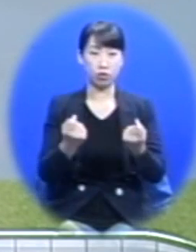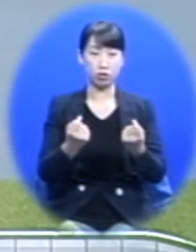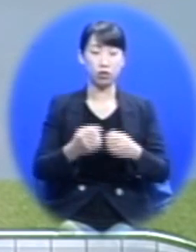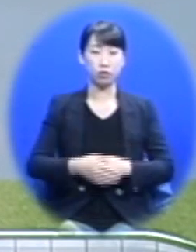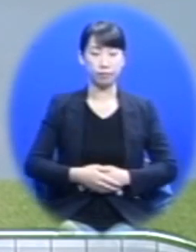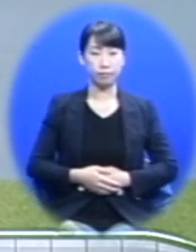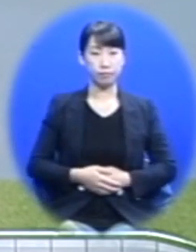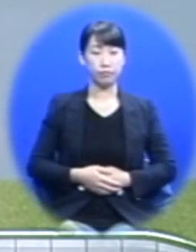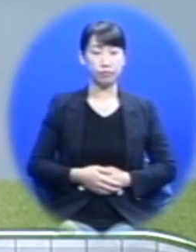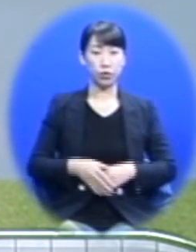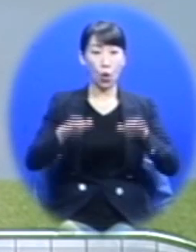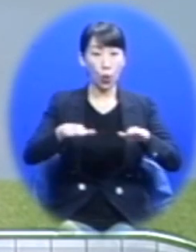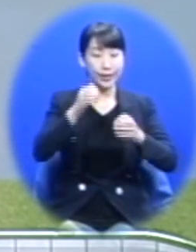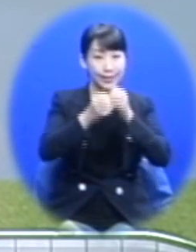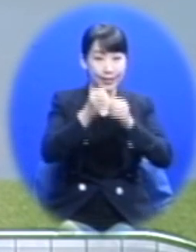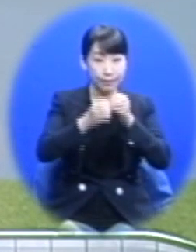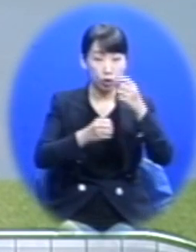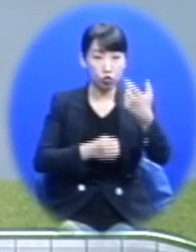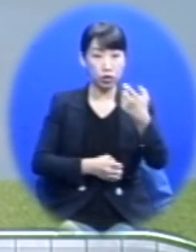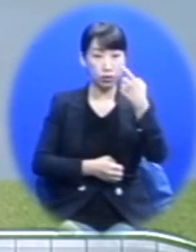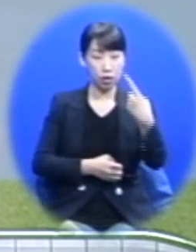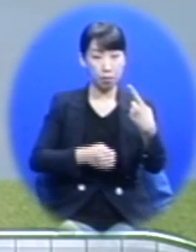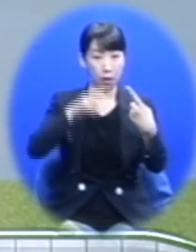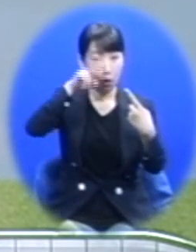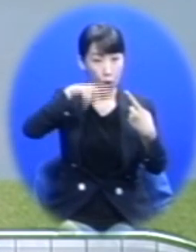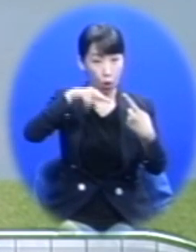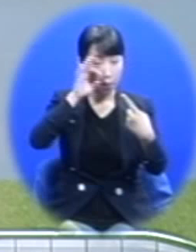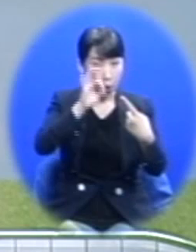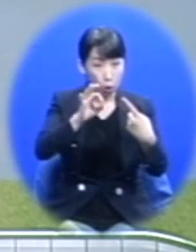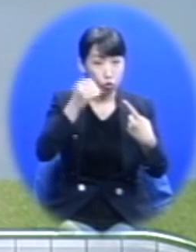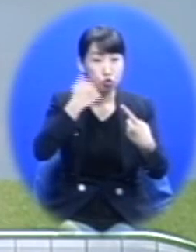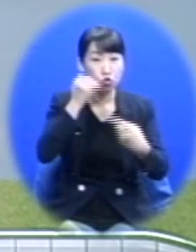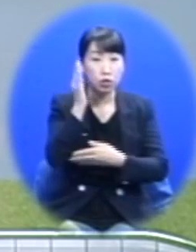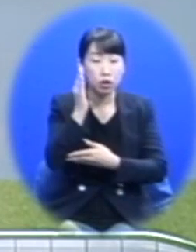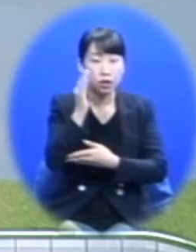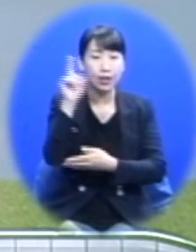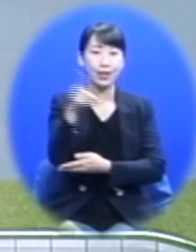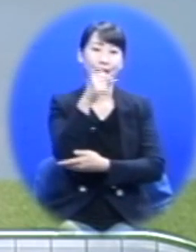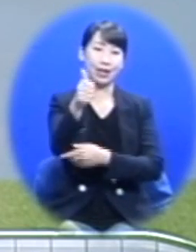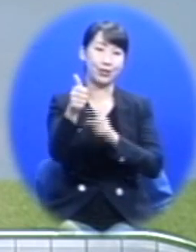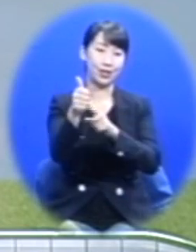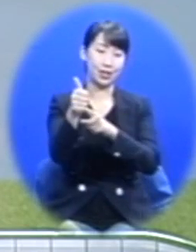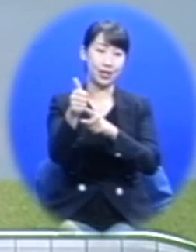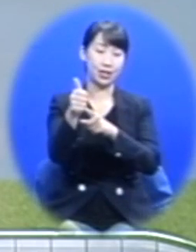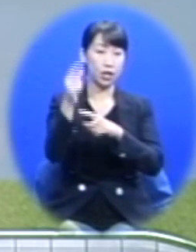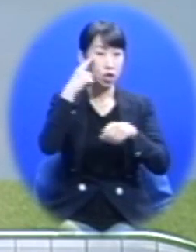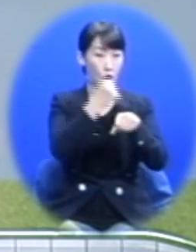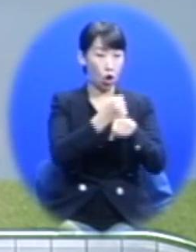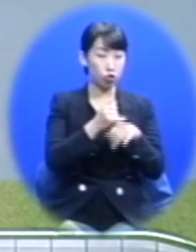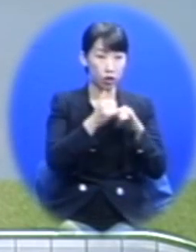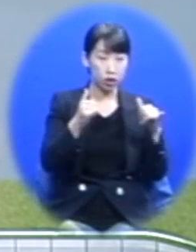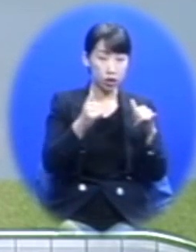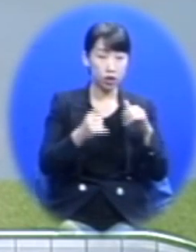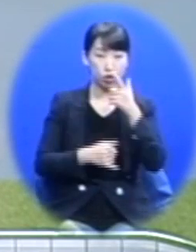오늘 읽은 우리 시편 61편은 다윗의 이야기입니다. 많은 성경학자들이 이 시편